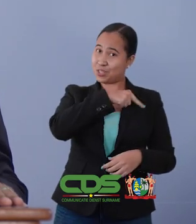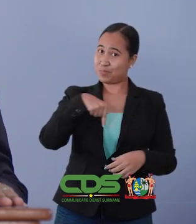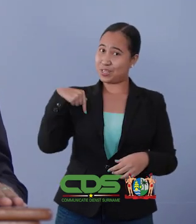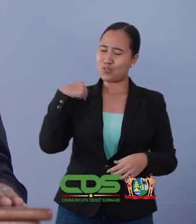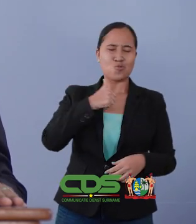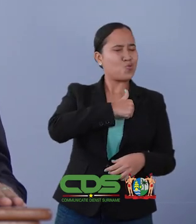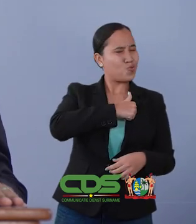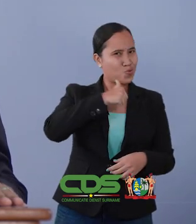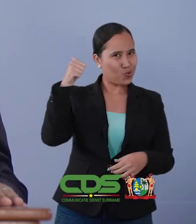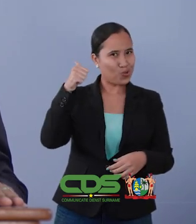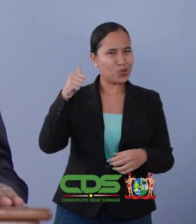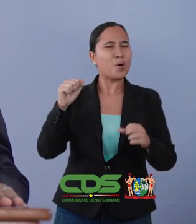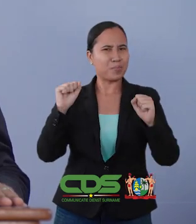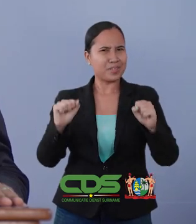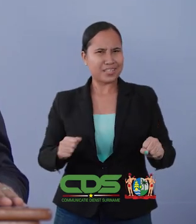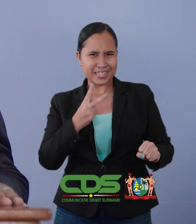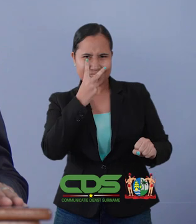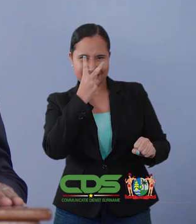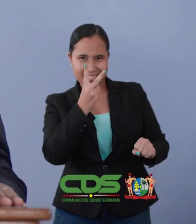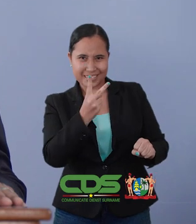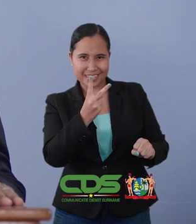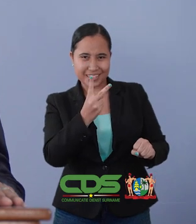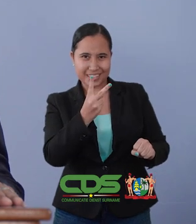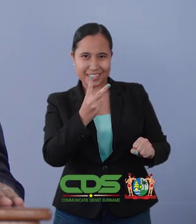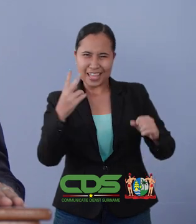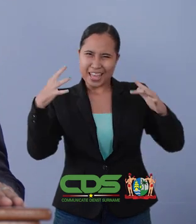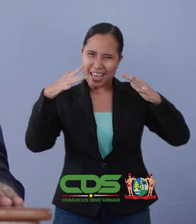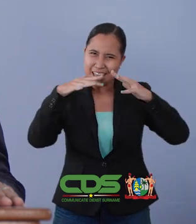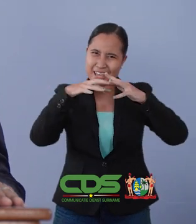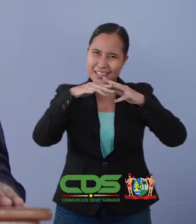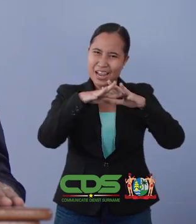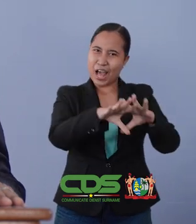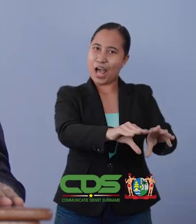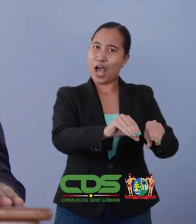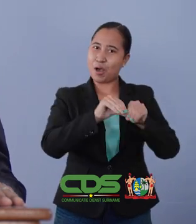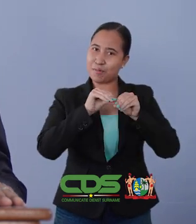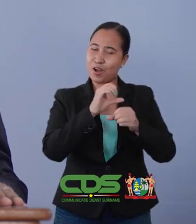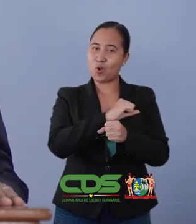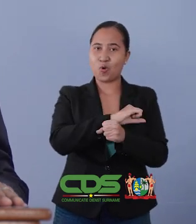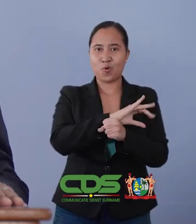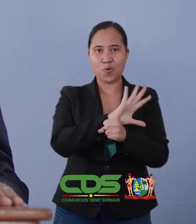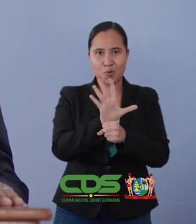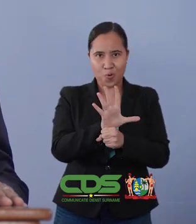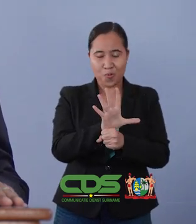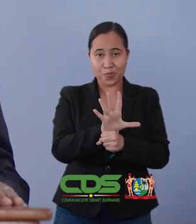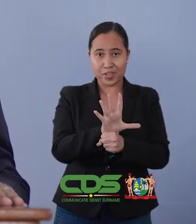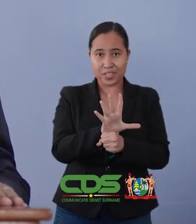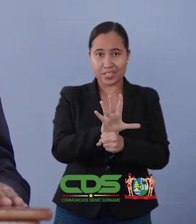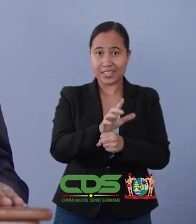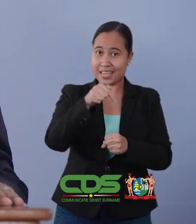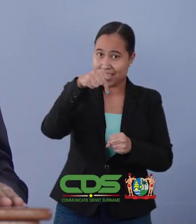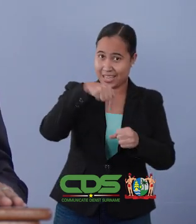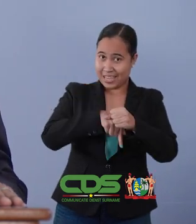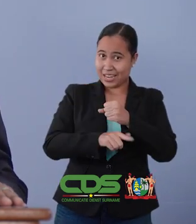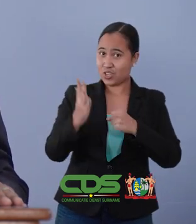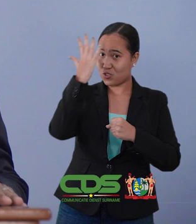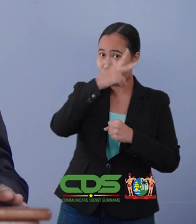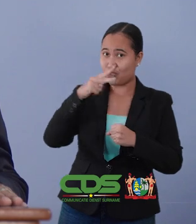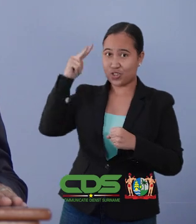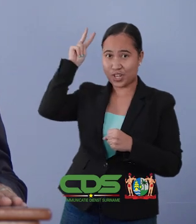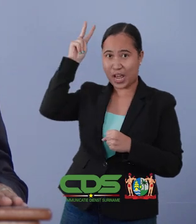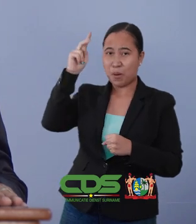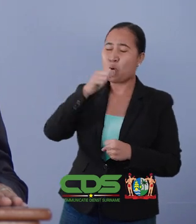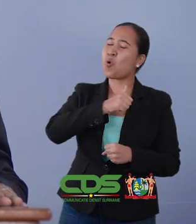goed om te kunnen vaststellen dat de integrale aanpak van de COVID-19-pandemie in